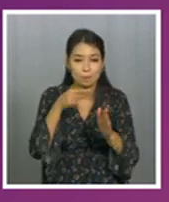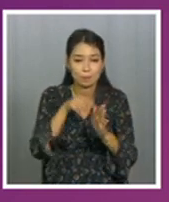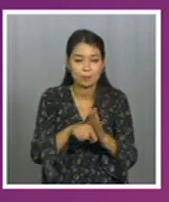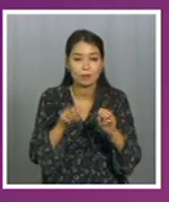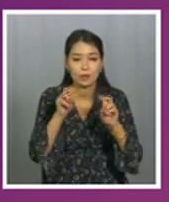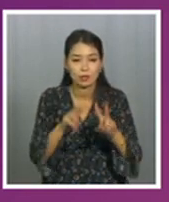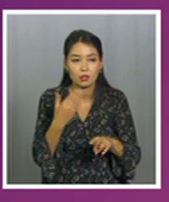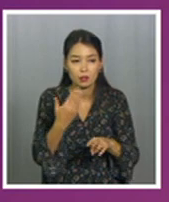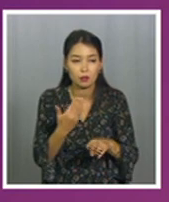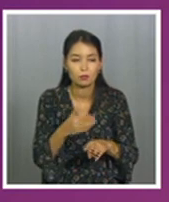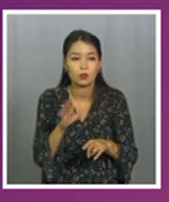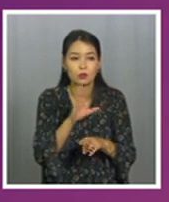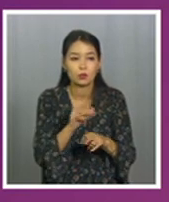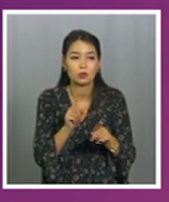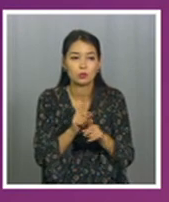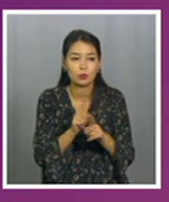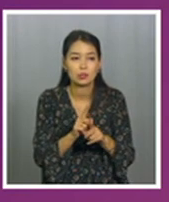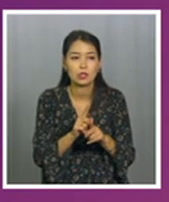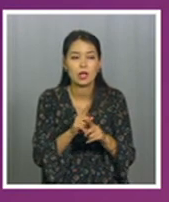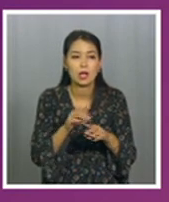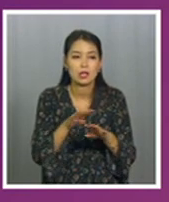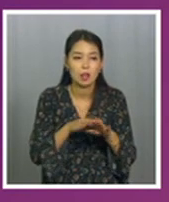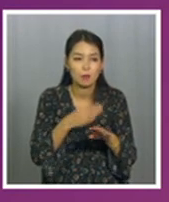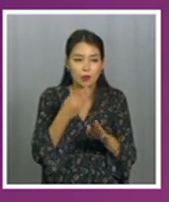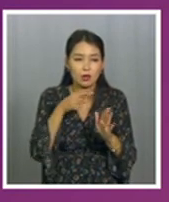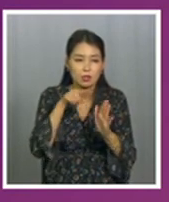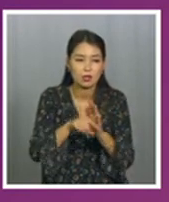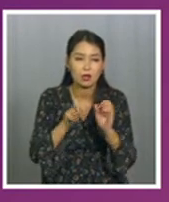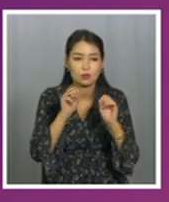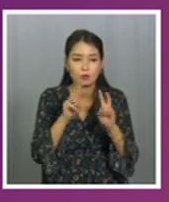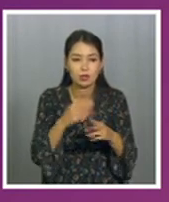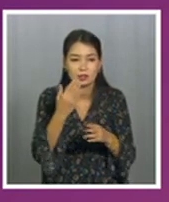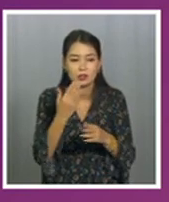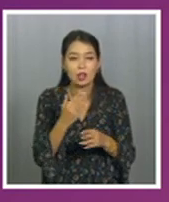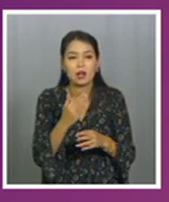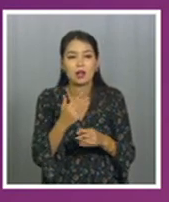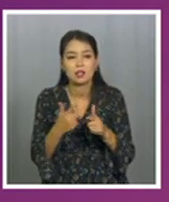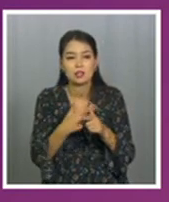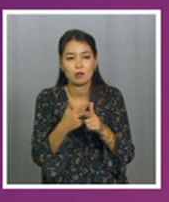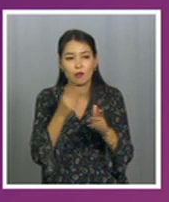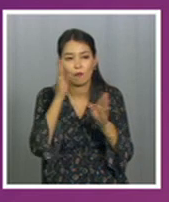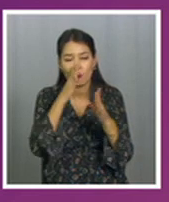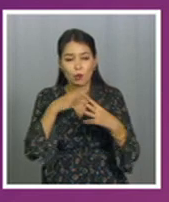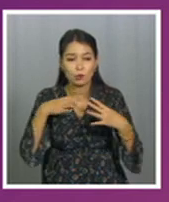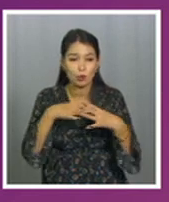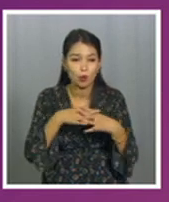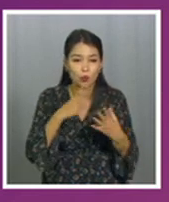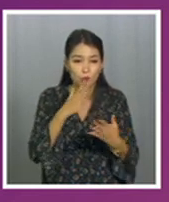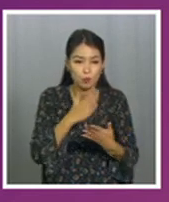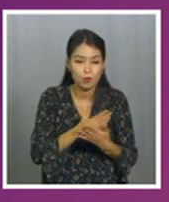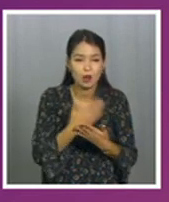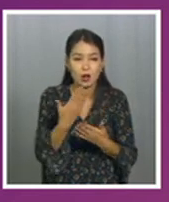орналасқан лептесік саңылаулары және филогеннің үстінде орналасқан жасымықша арқылы жүзеге асады. Жабын